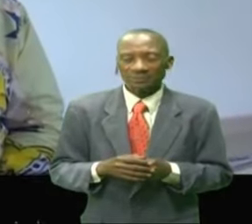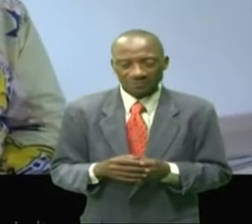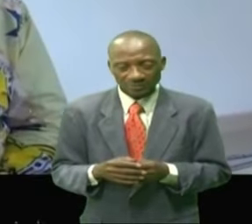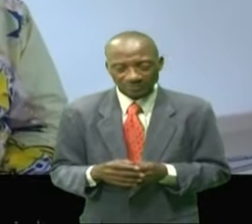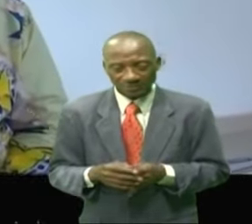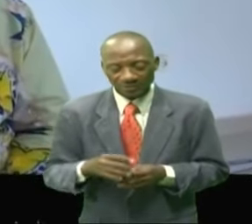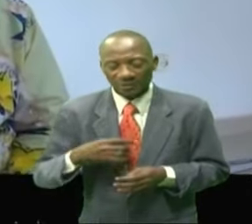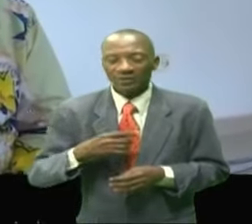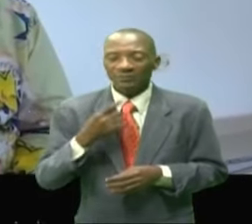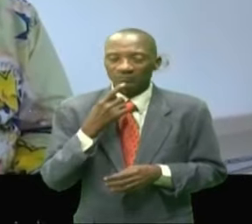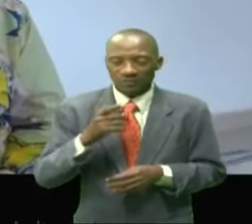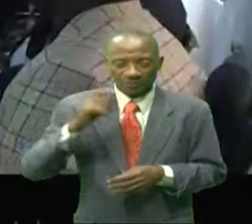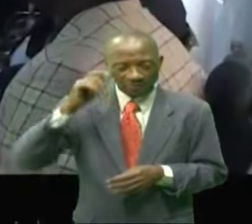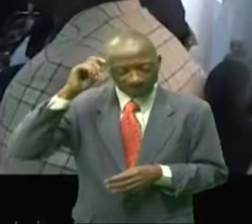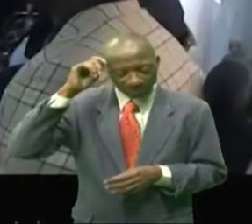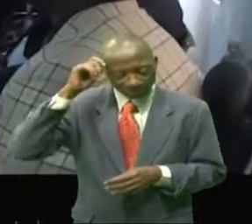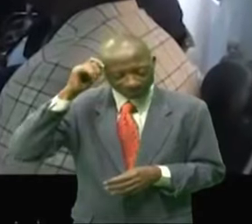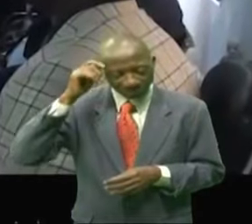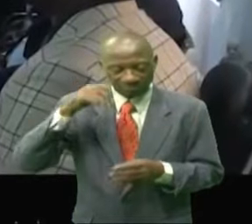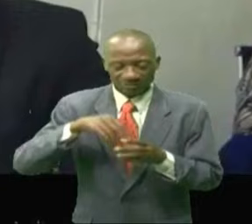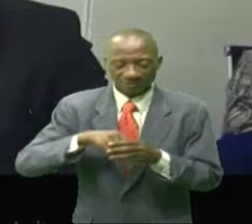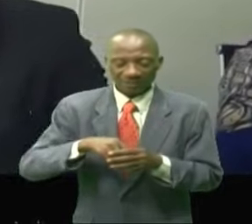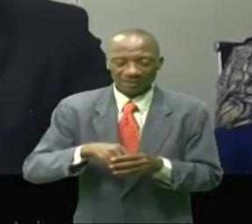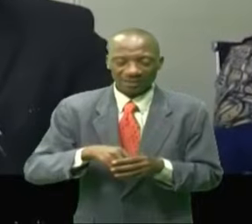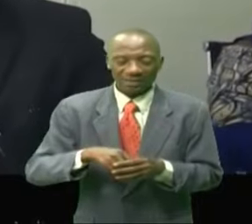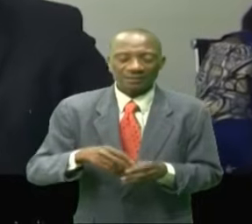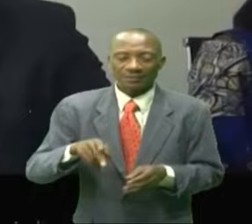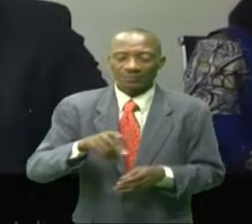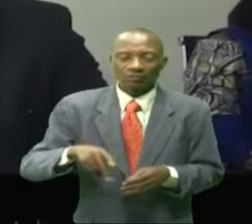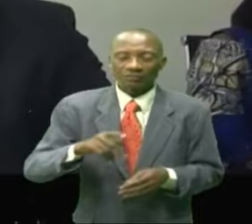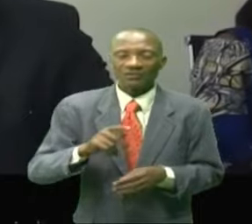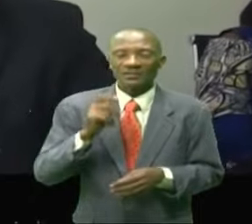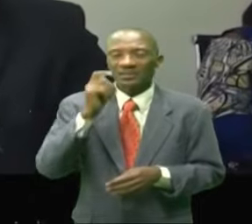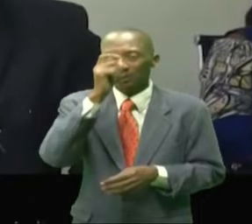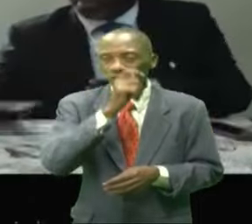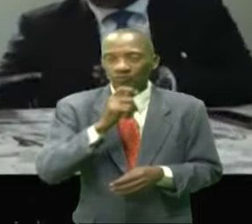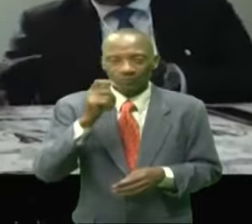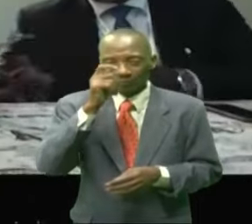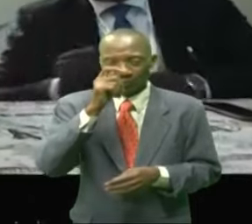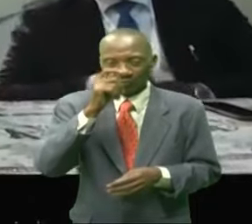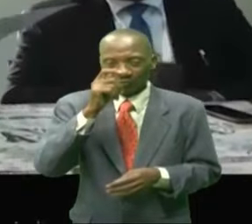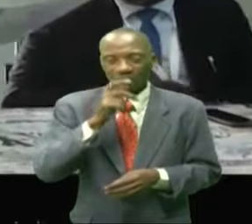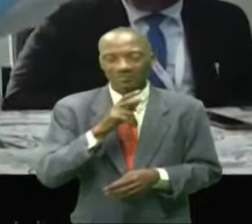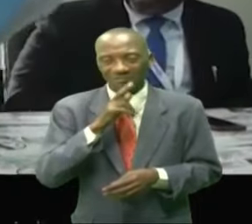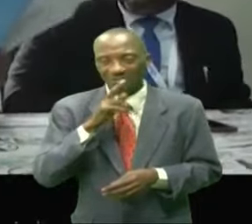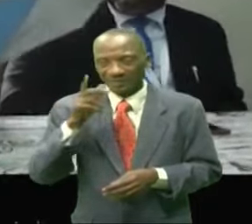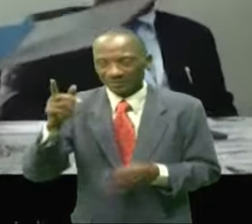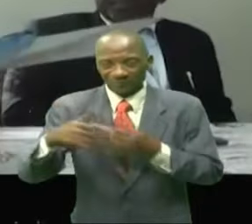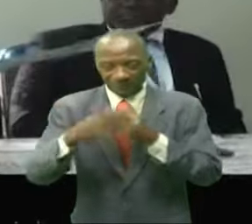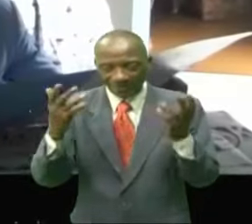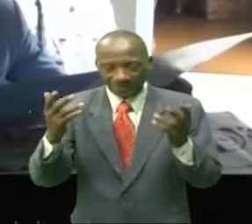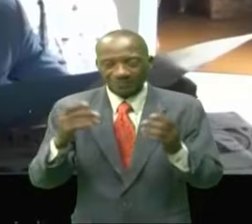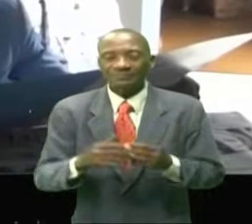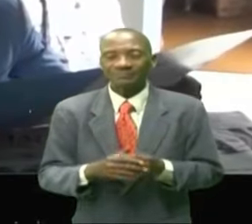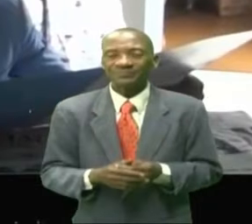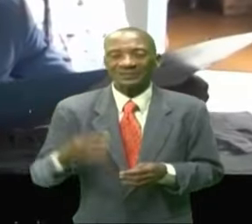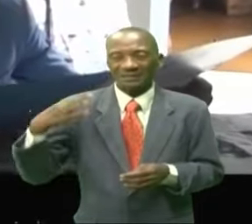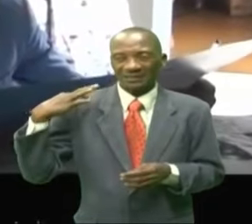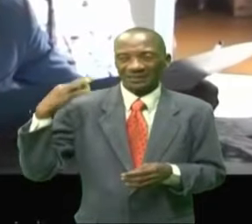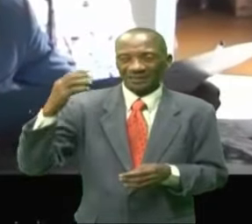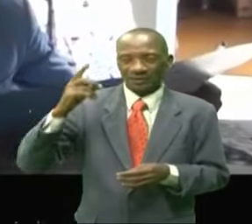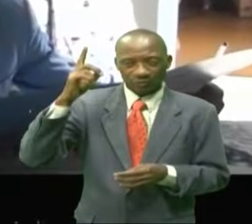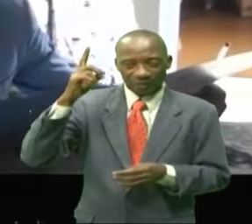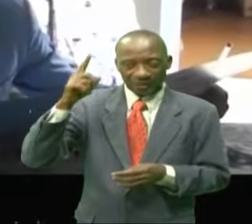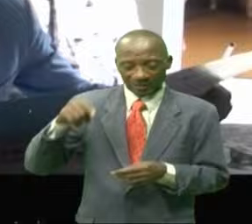de communication, cette délégation est venue non seulement présenter les civilités, mais aussi faire savoir à Norbert